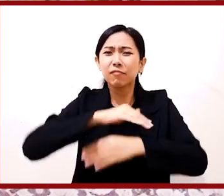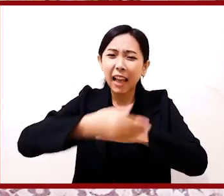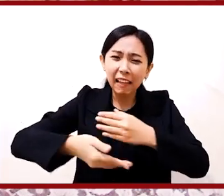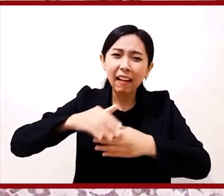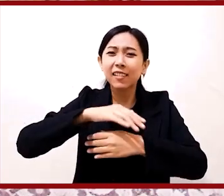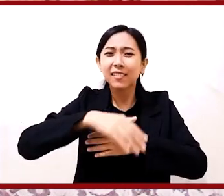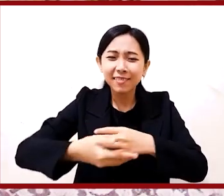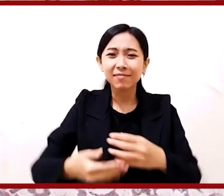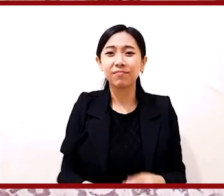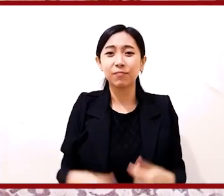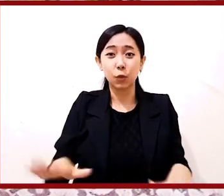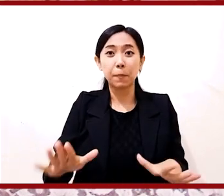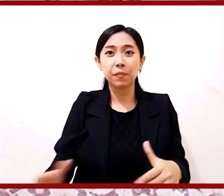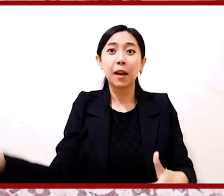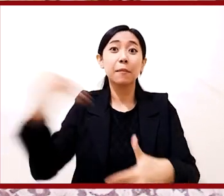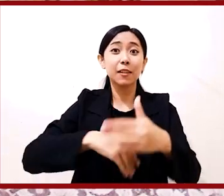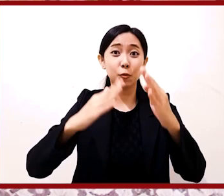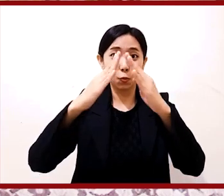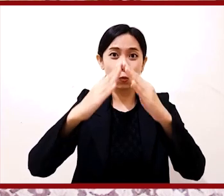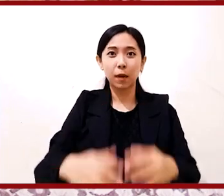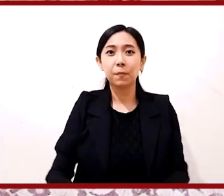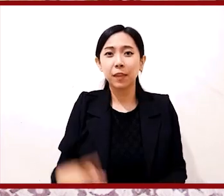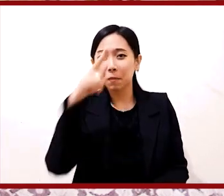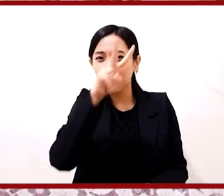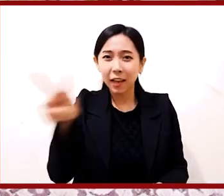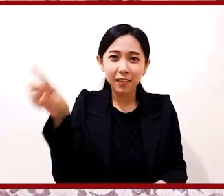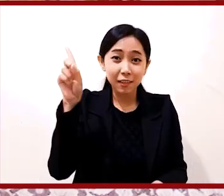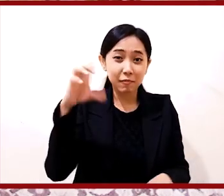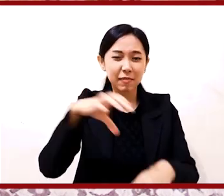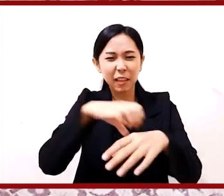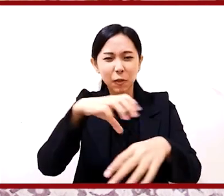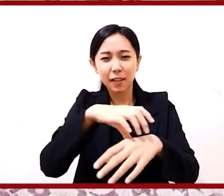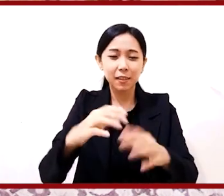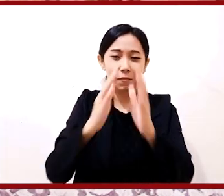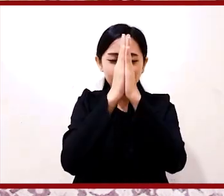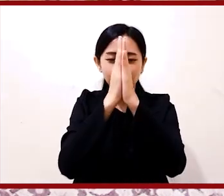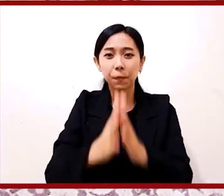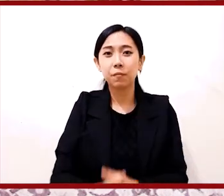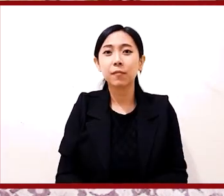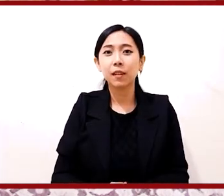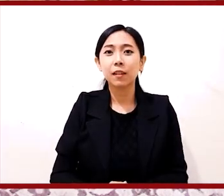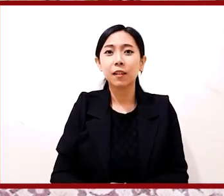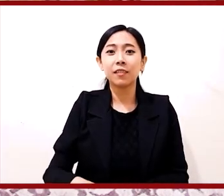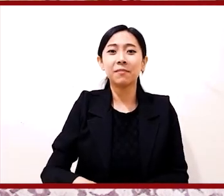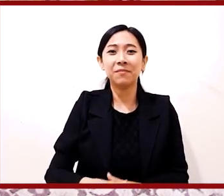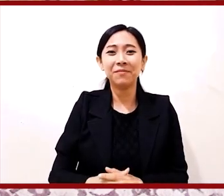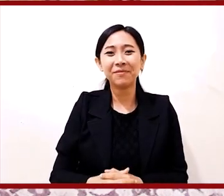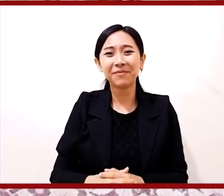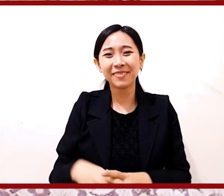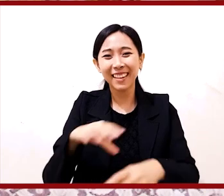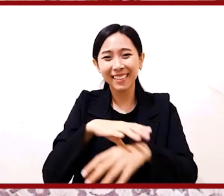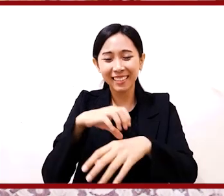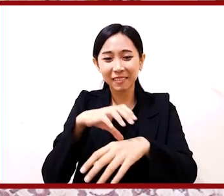"Ayo sudah, masuklah dia ke dalam rumah." Dilihat ada seekor anjing dan Pak Pendeta berdoa. "Wahai